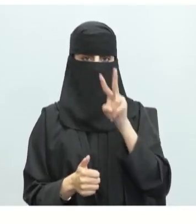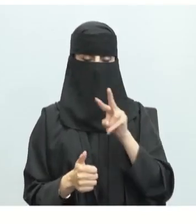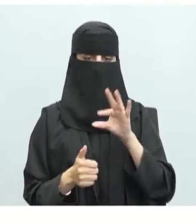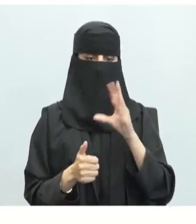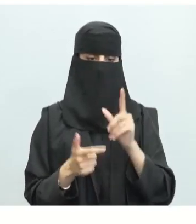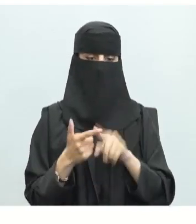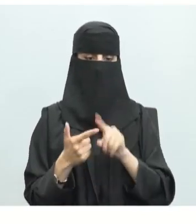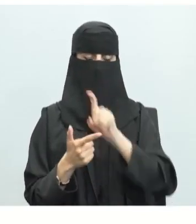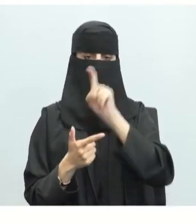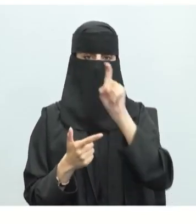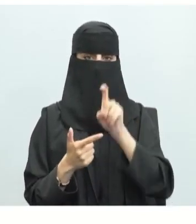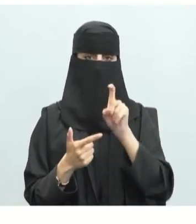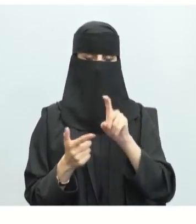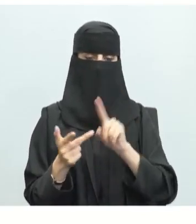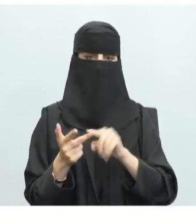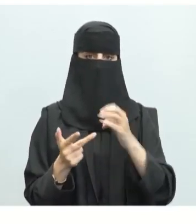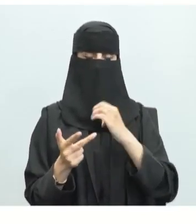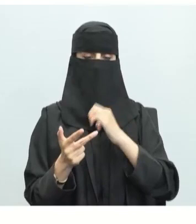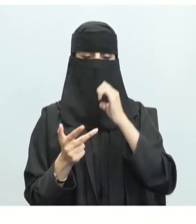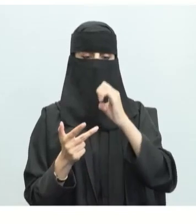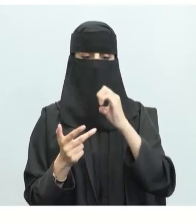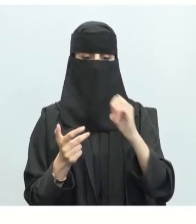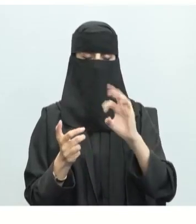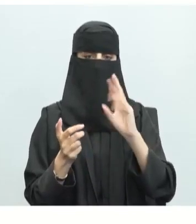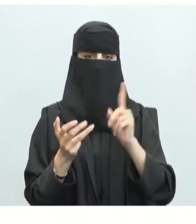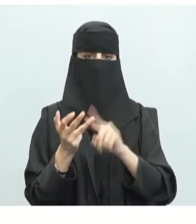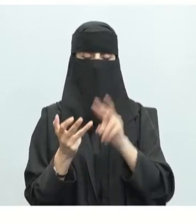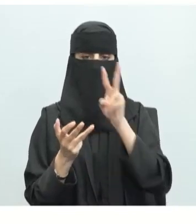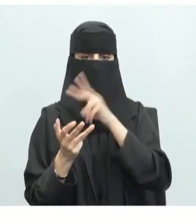أم أسأل أم أجيب أم أقرأ.